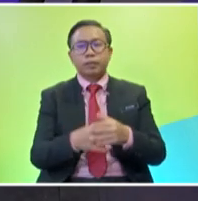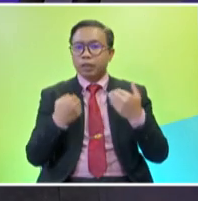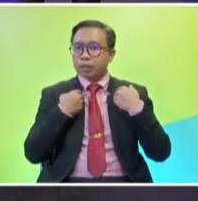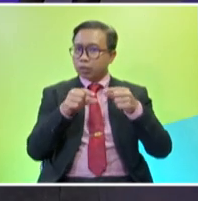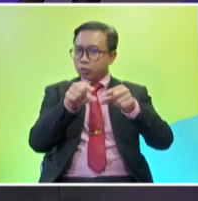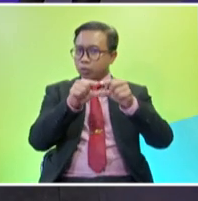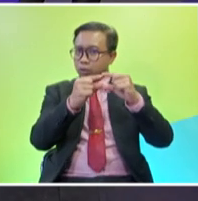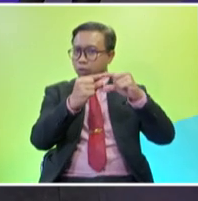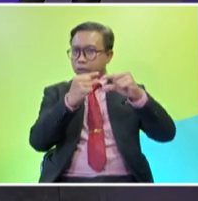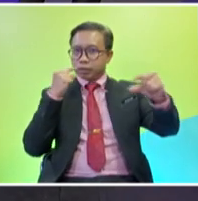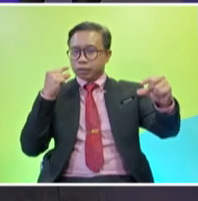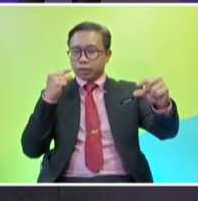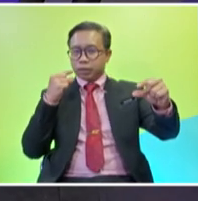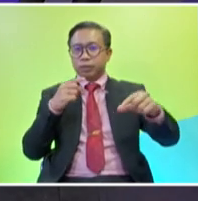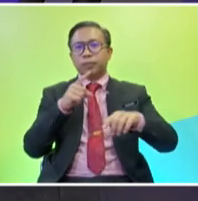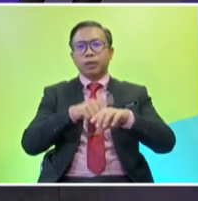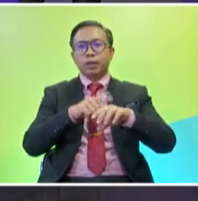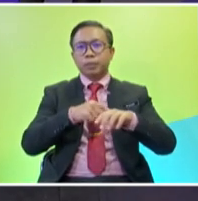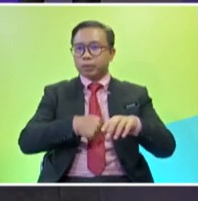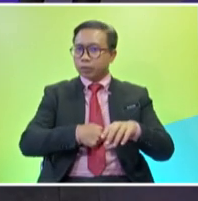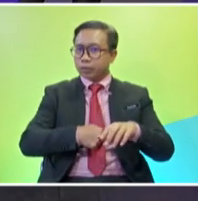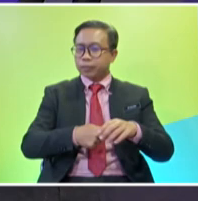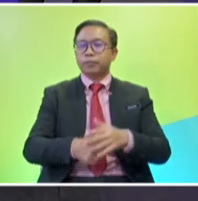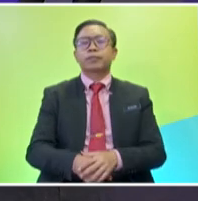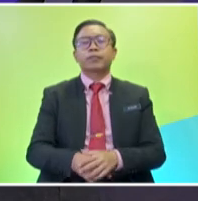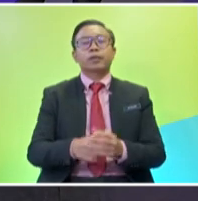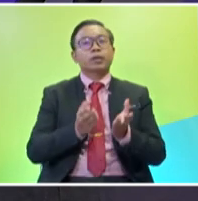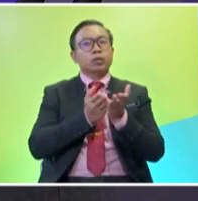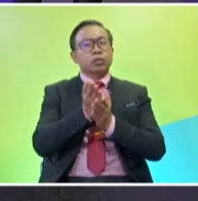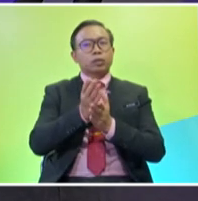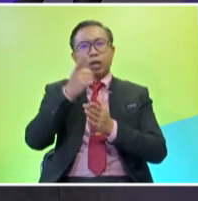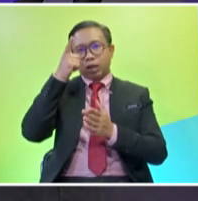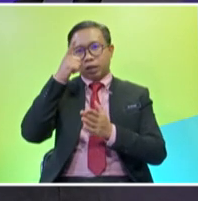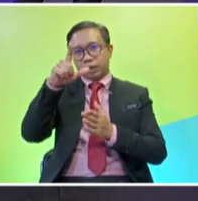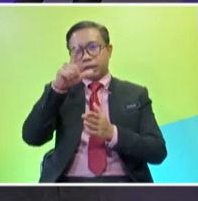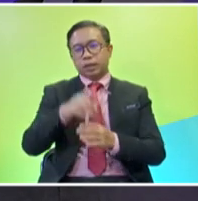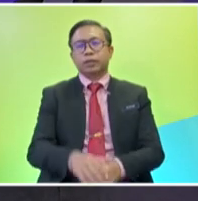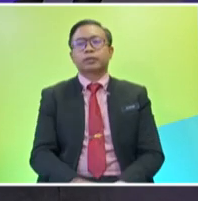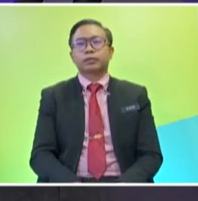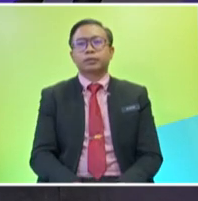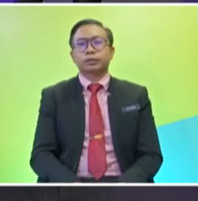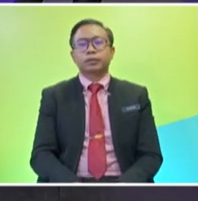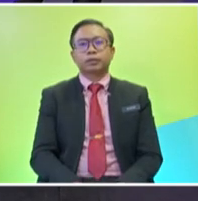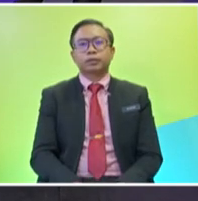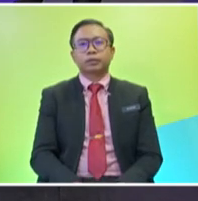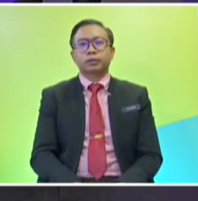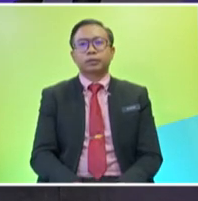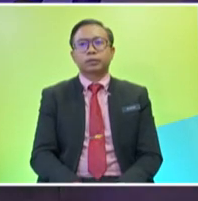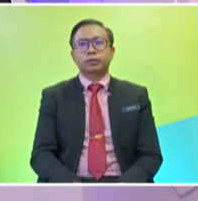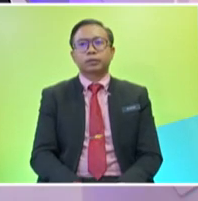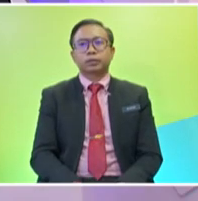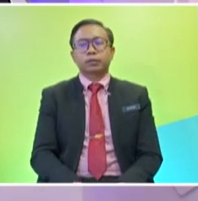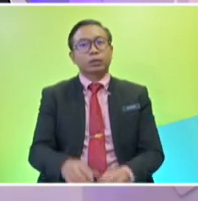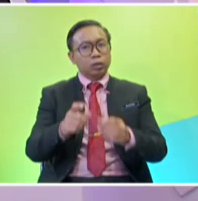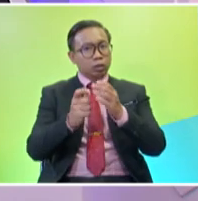garisan belang hitam di bagian perut dia oke seterusnya kita lihat pula yaitu jenis